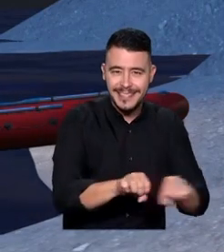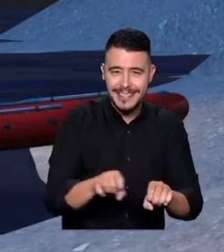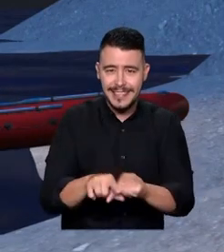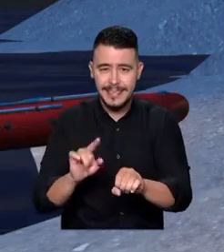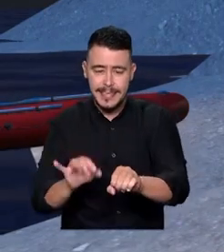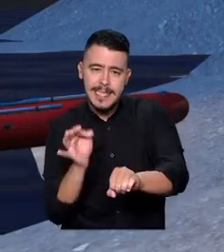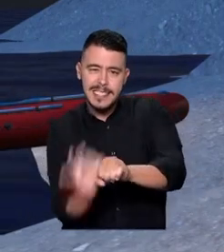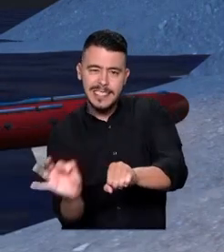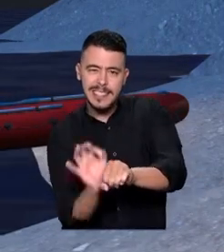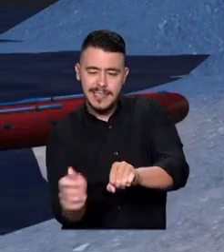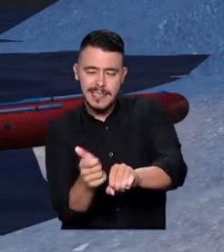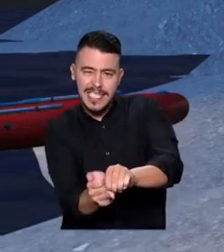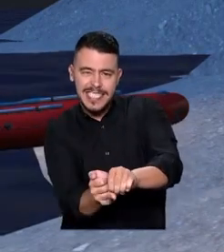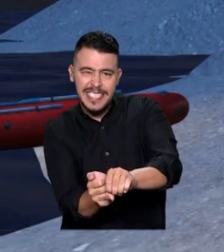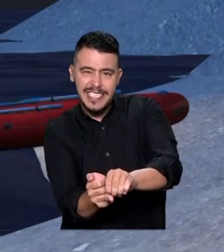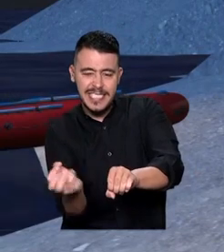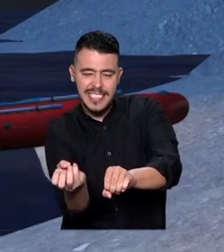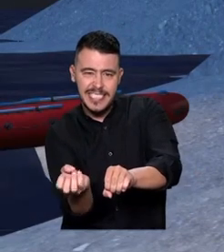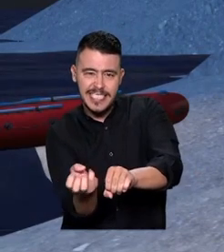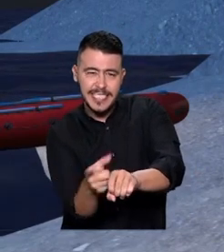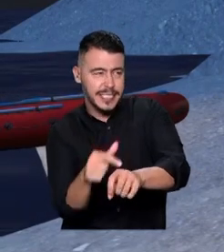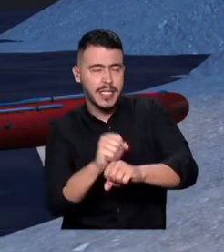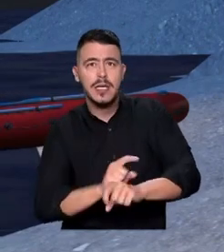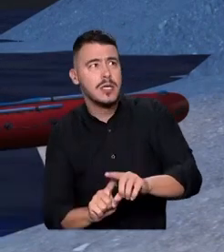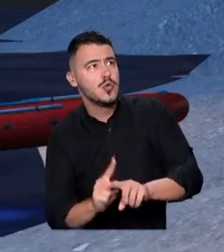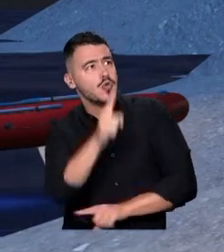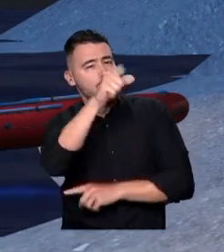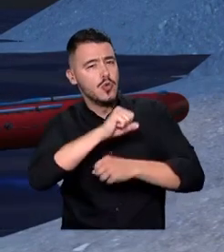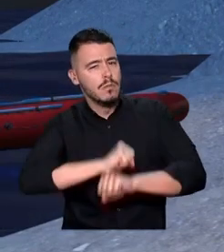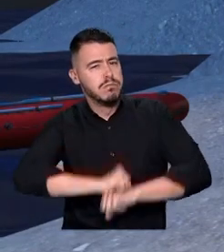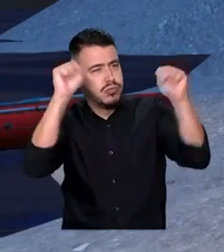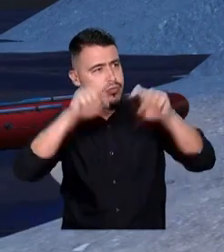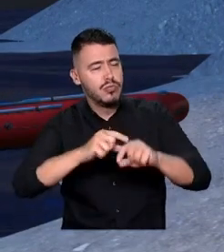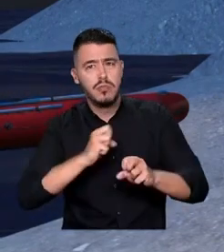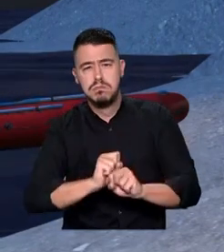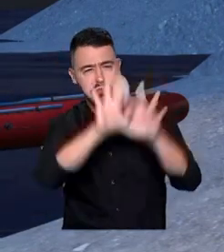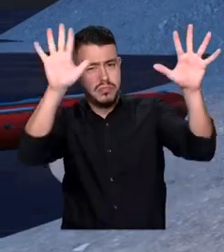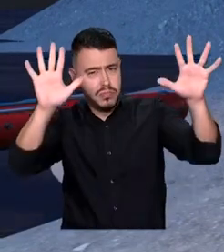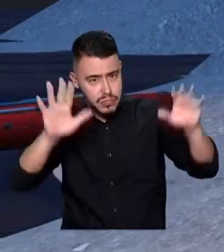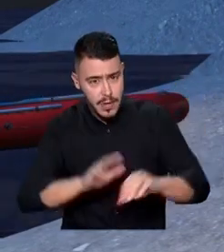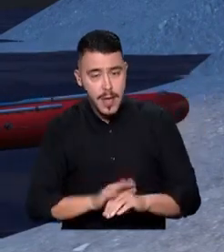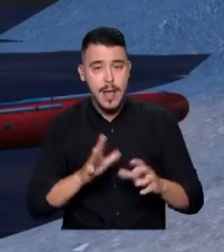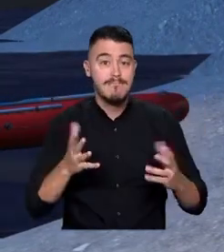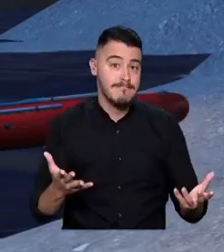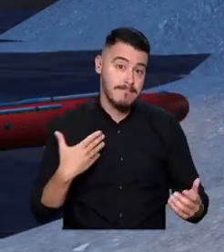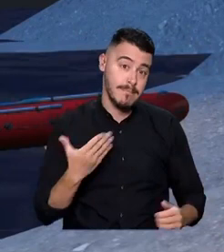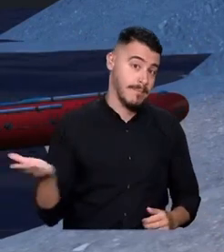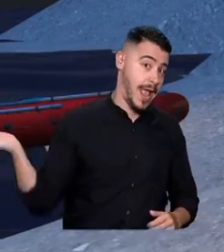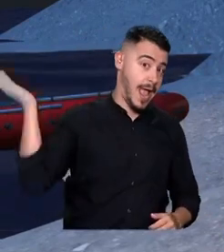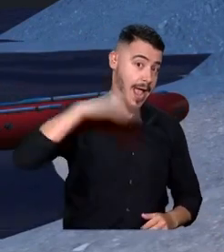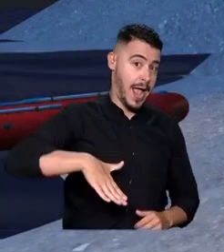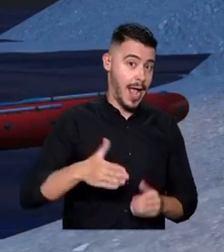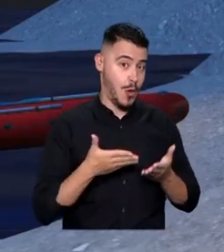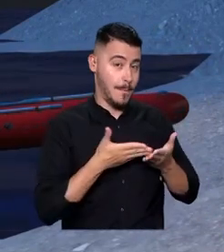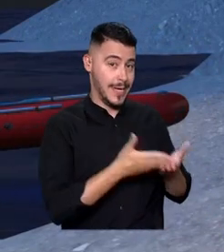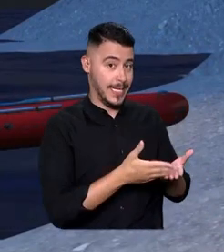γουρούνες. Όλα αυτά αρχίζουν και δένουν τώρα, γιατί θυμάστε υπάρχει και η κατάθεση του πλοιάρχου του άλλου πλοίου, της άλλης θαλαμικού που ήταν στο διπλανό